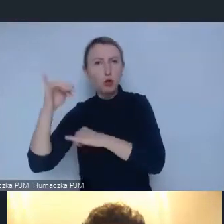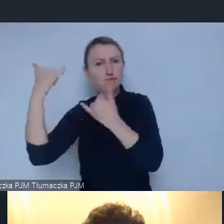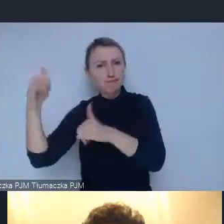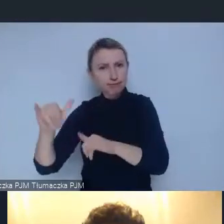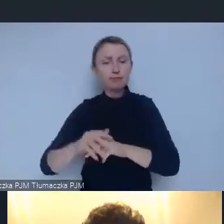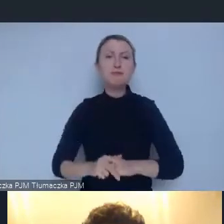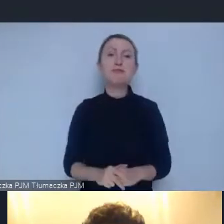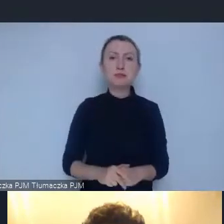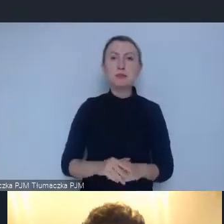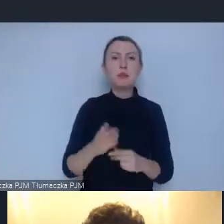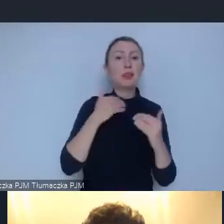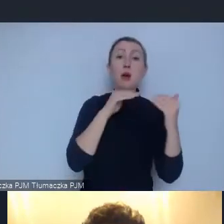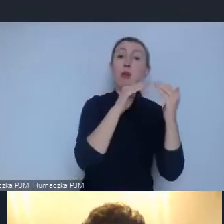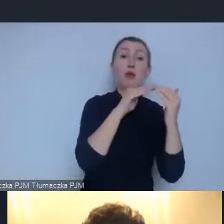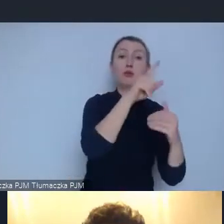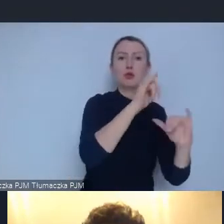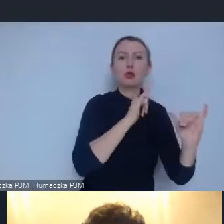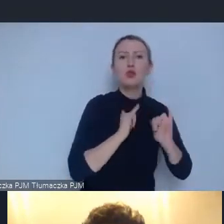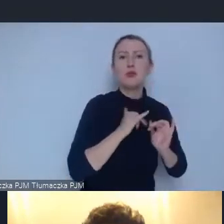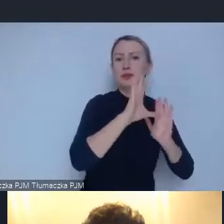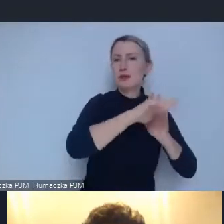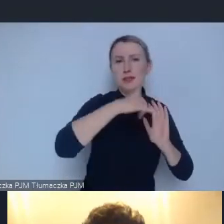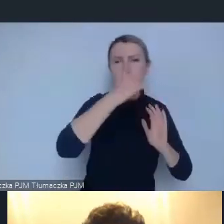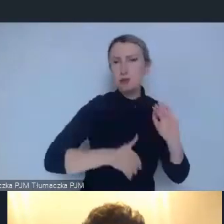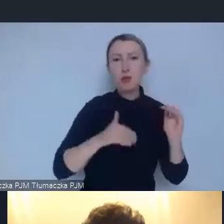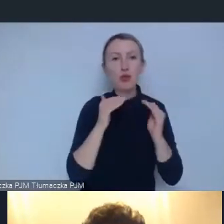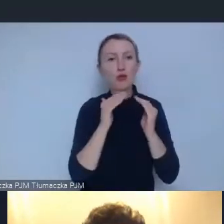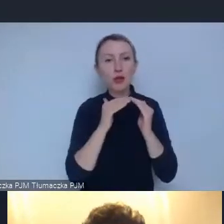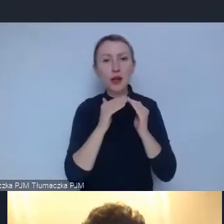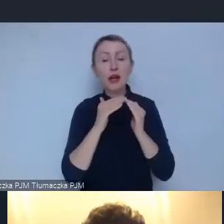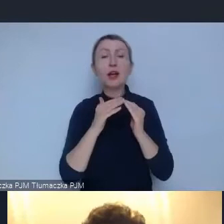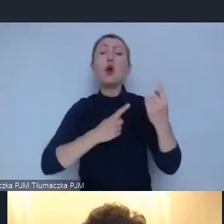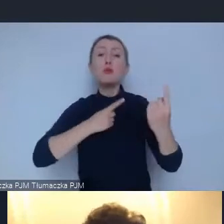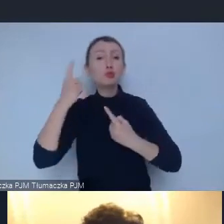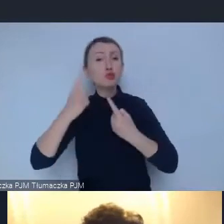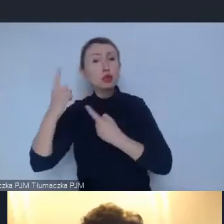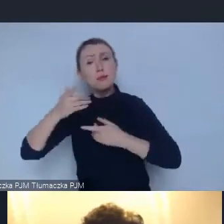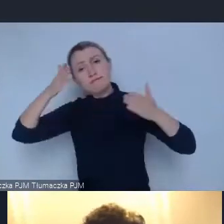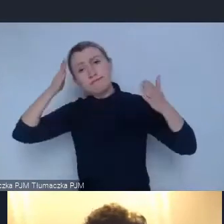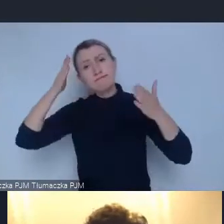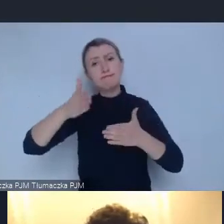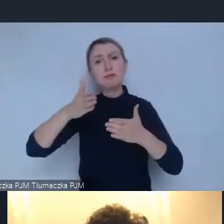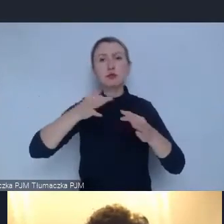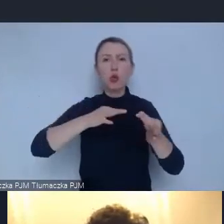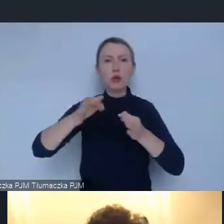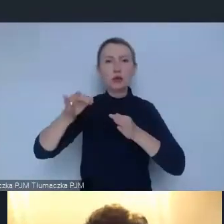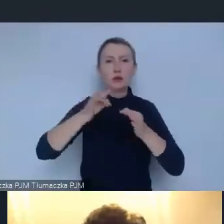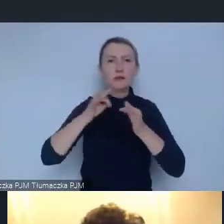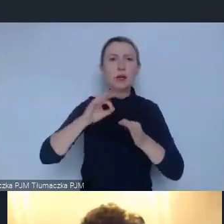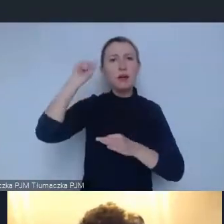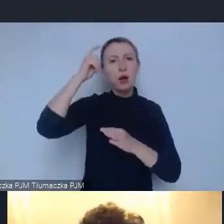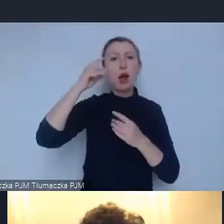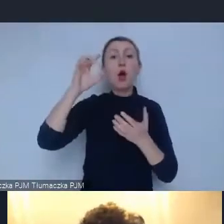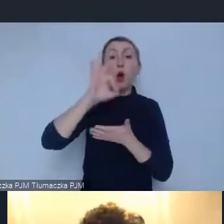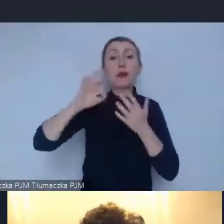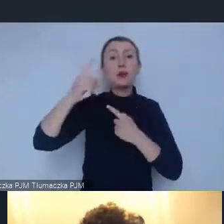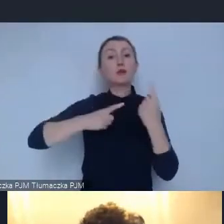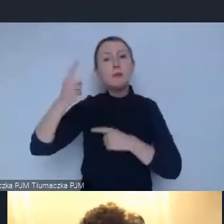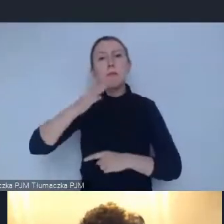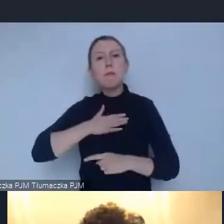Buzka, nie porównamy się do turystycznych miejscowości. Natomiast jako miasta przemysłowe skupione kiedyś historycznie w Centralnym Okręgu Przemysłowym mamy